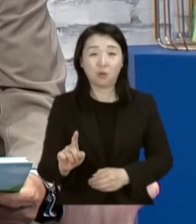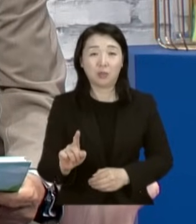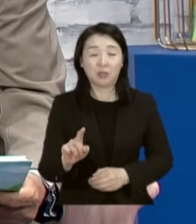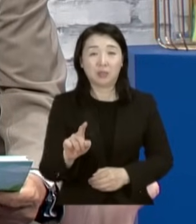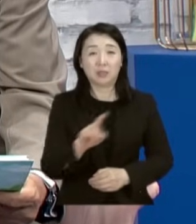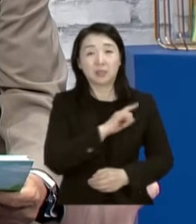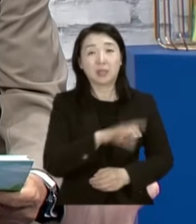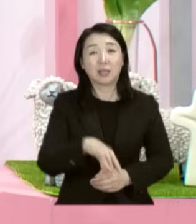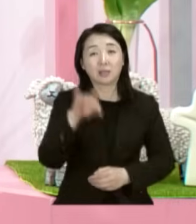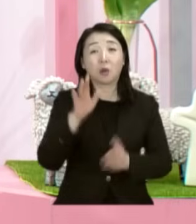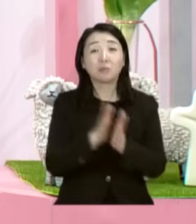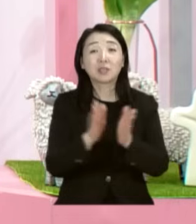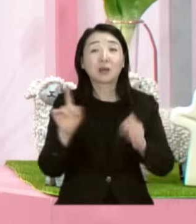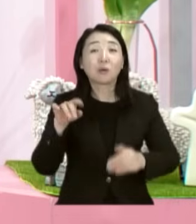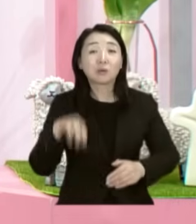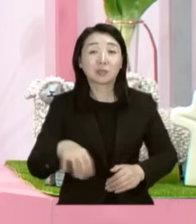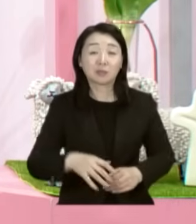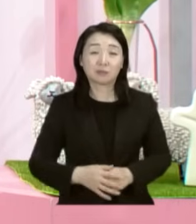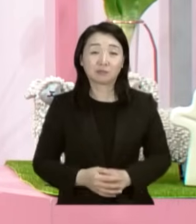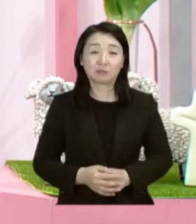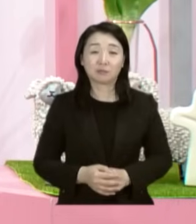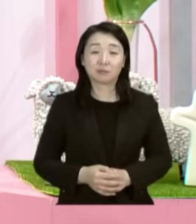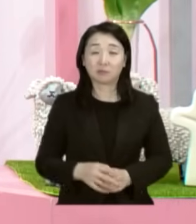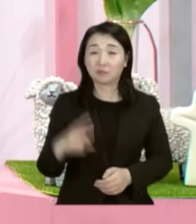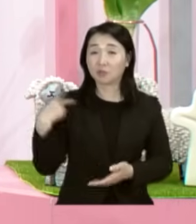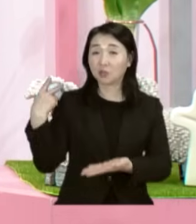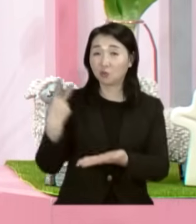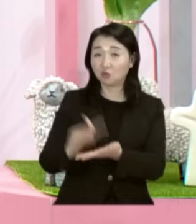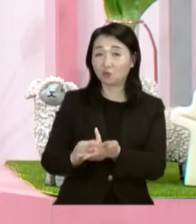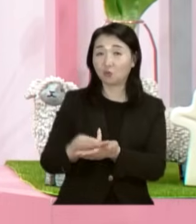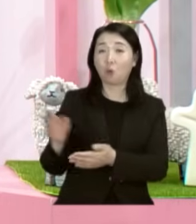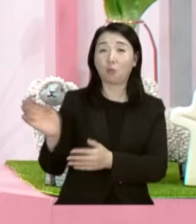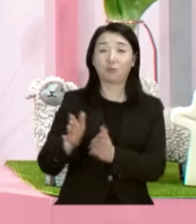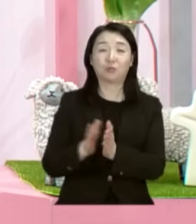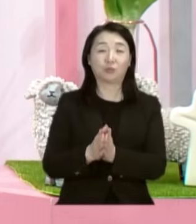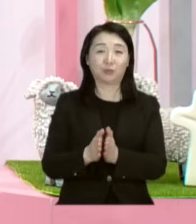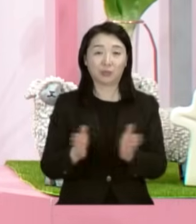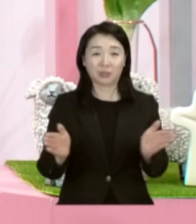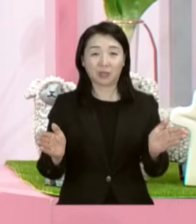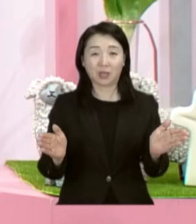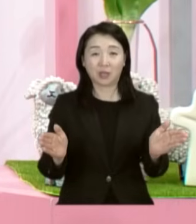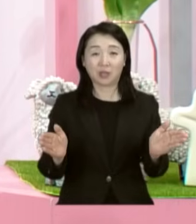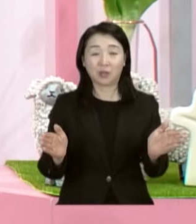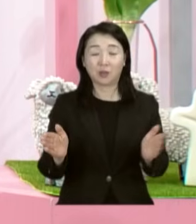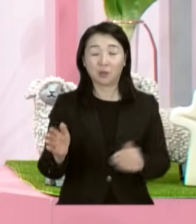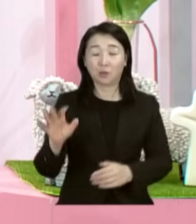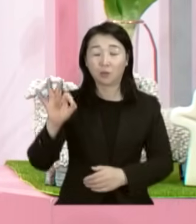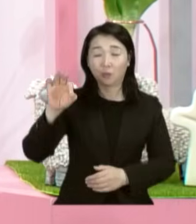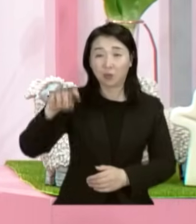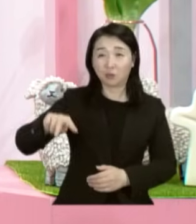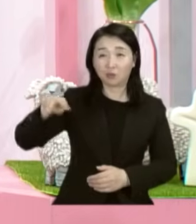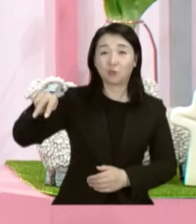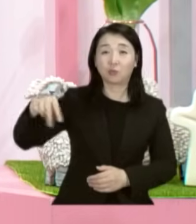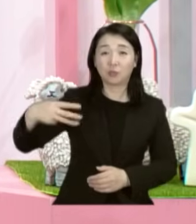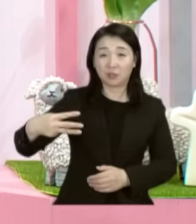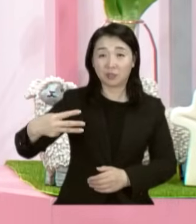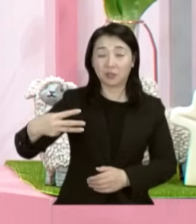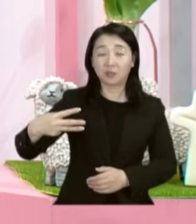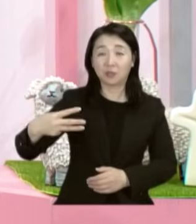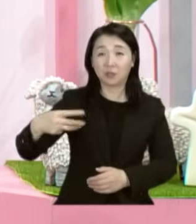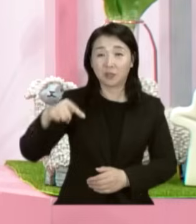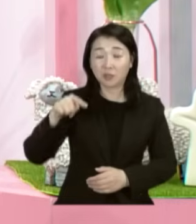오리지널이 원래는 어 유도에서 시작된 거예요 이제 유술이 게 일본말로